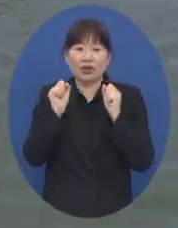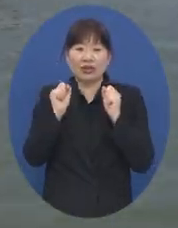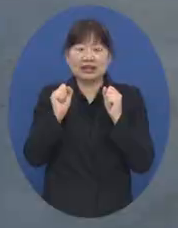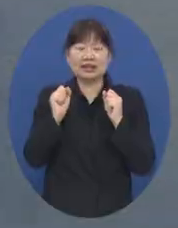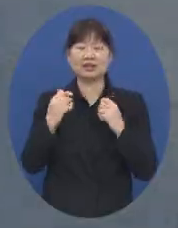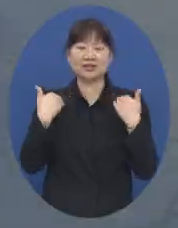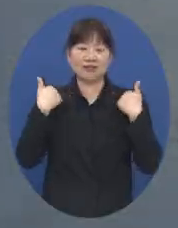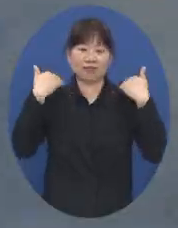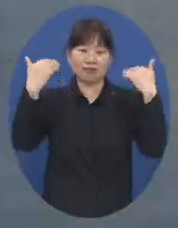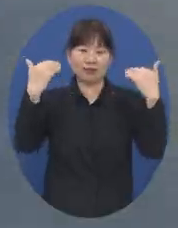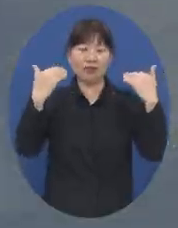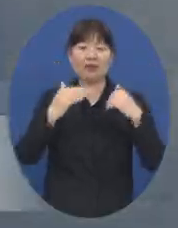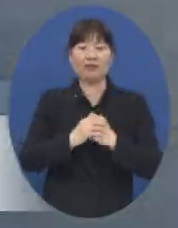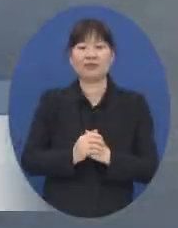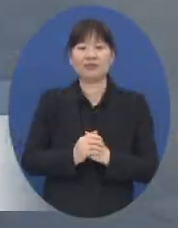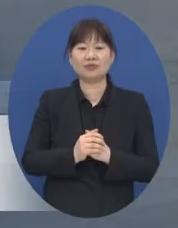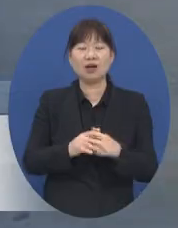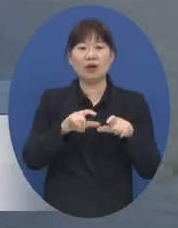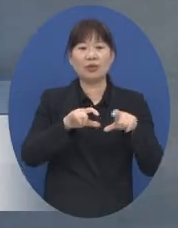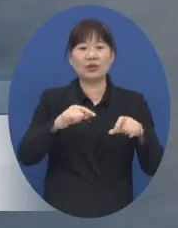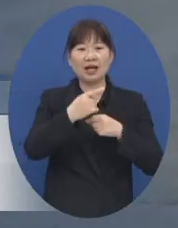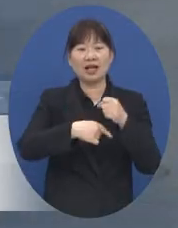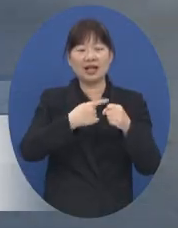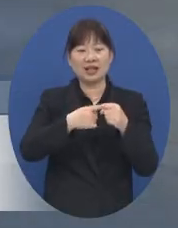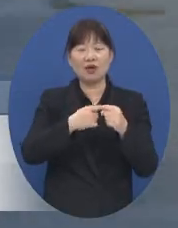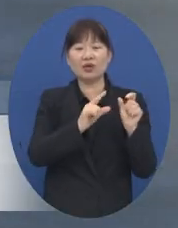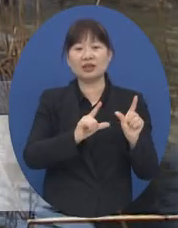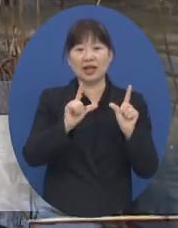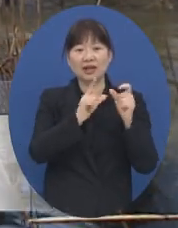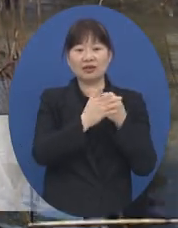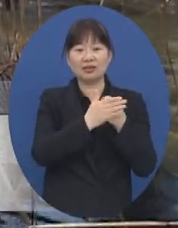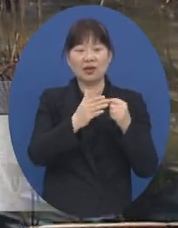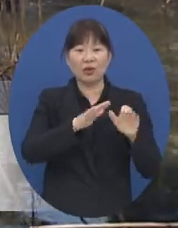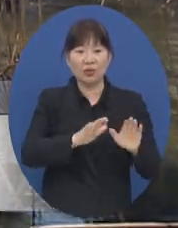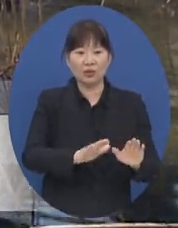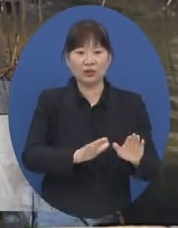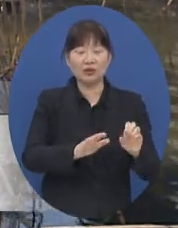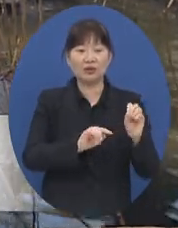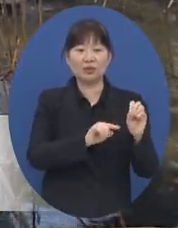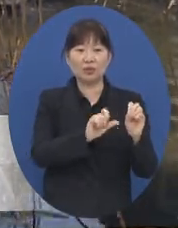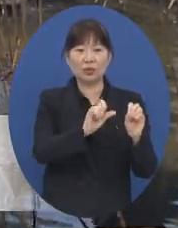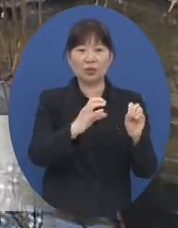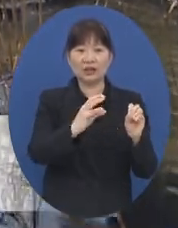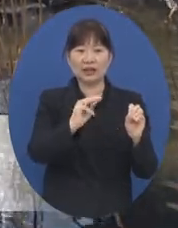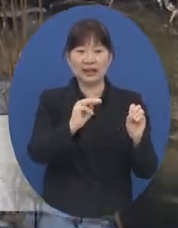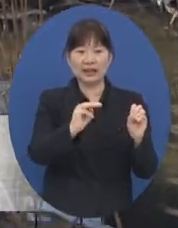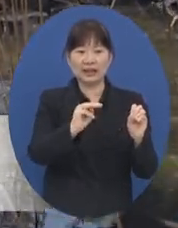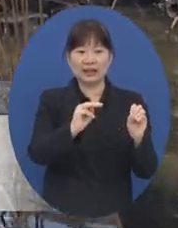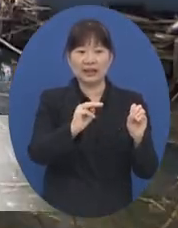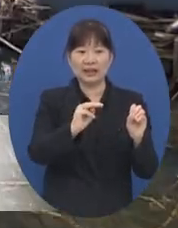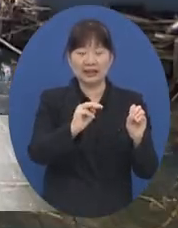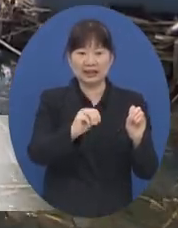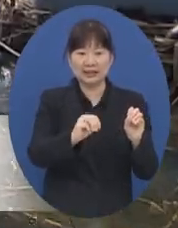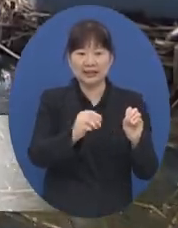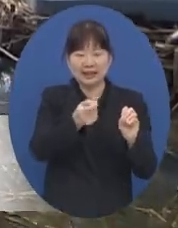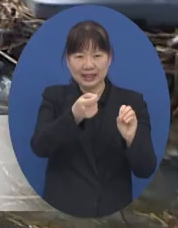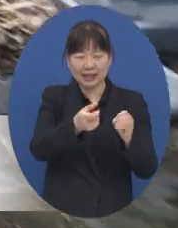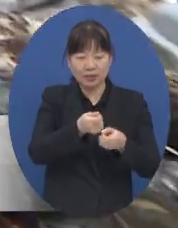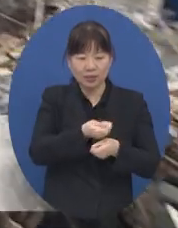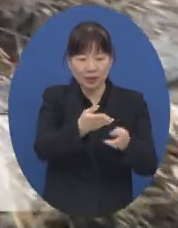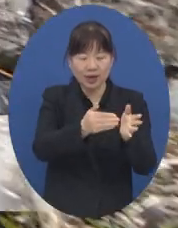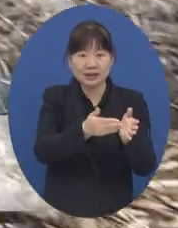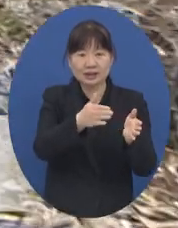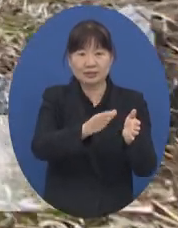성어로 자라게 됩니다. 빙어는 보통 1년생으로서 이제 오늘 0.5cm 정도의 작은 부화자어를